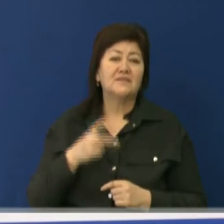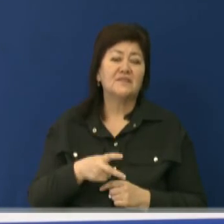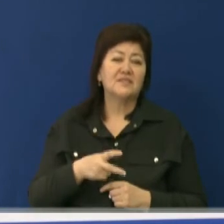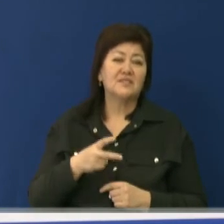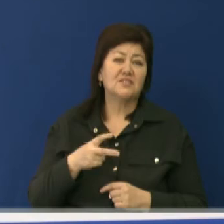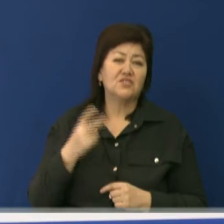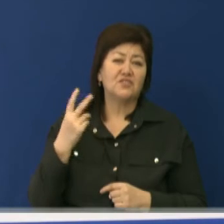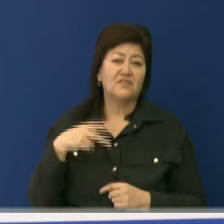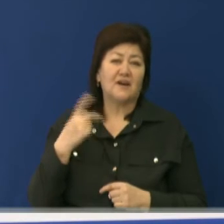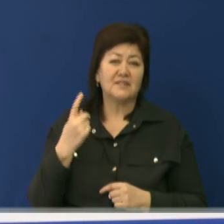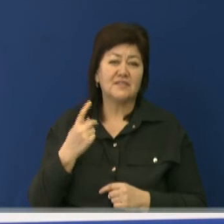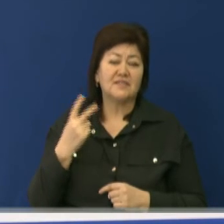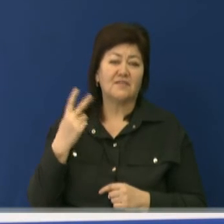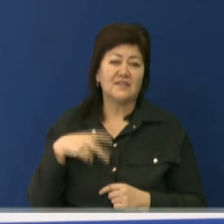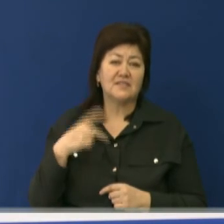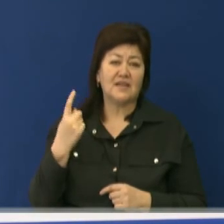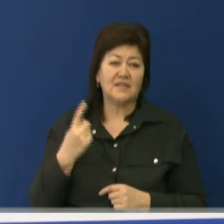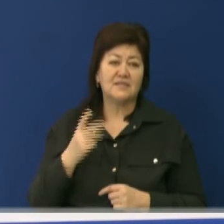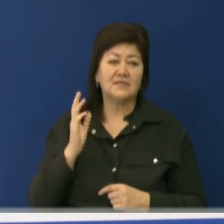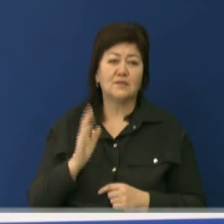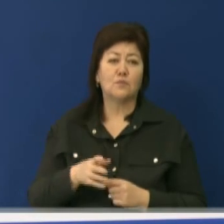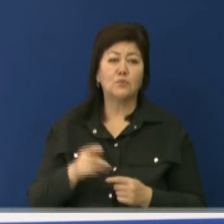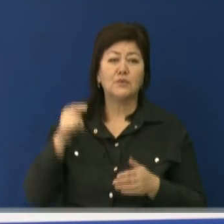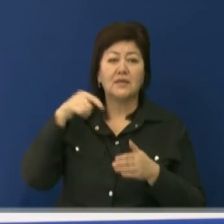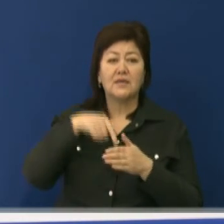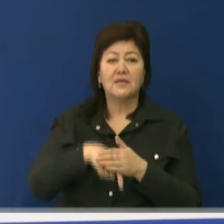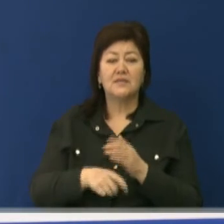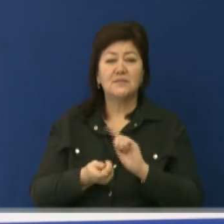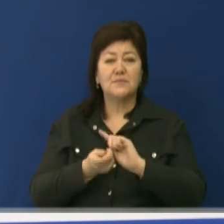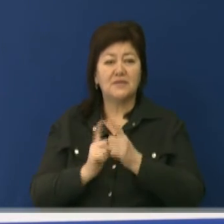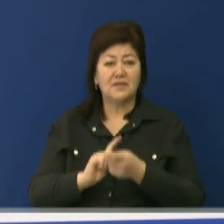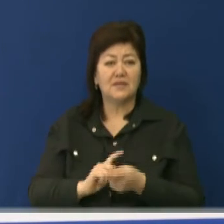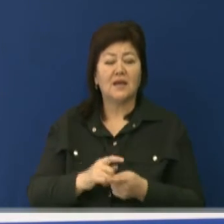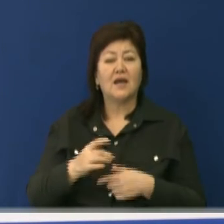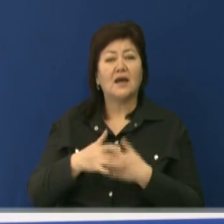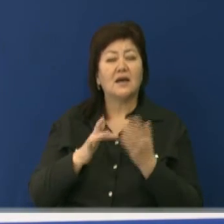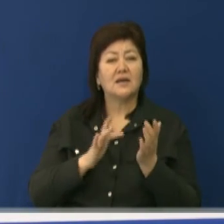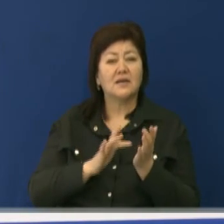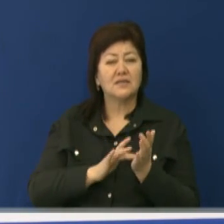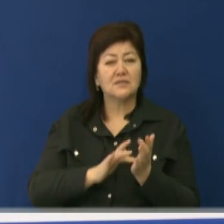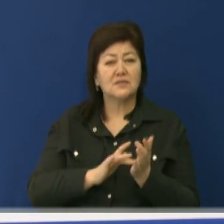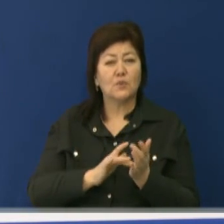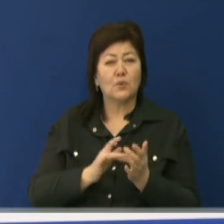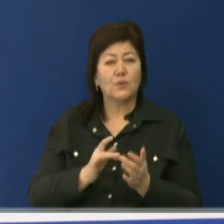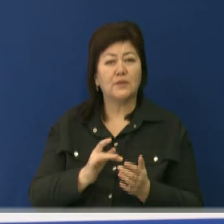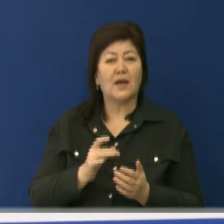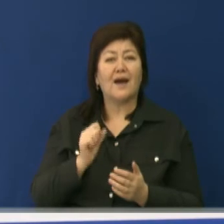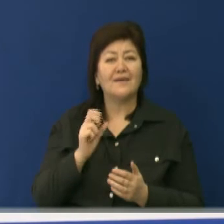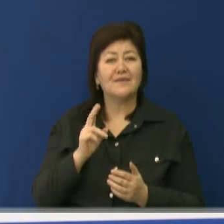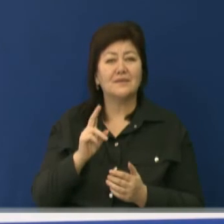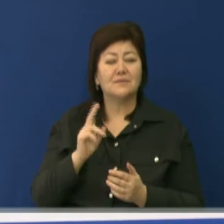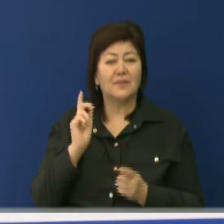2021-2023 жылдарға арналған бюджеті туралы шешіміне өзгерістер енгізу туралы. Қала әкімдігі жанындағы кәмелетке толмағандардың істері мен